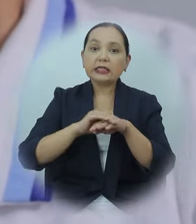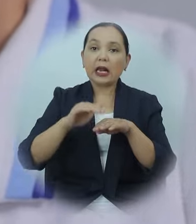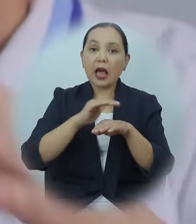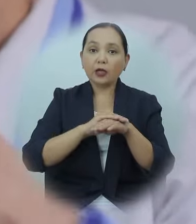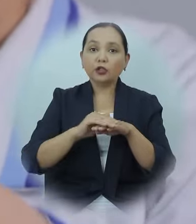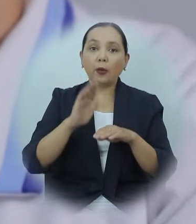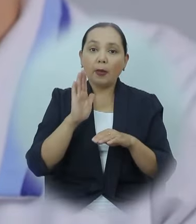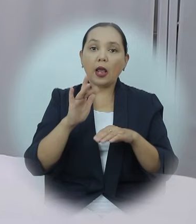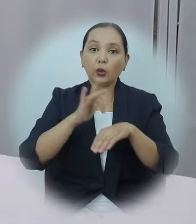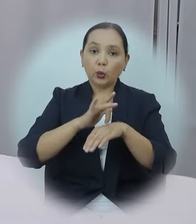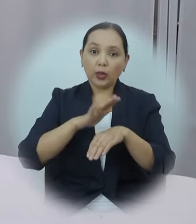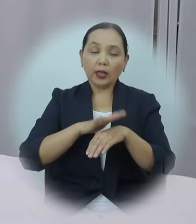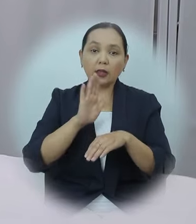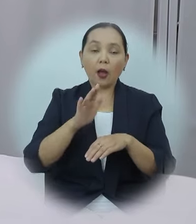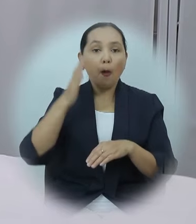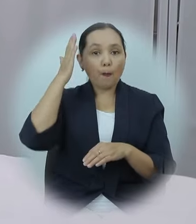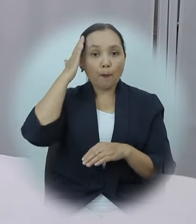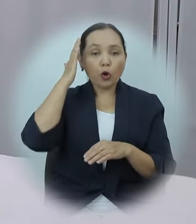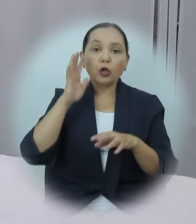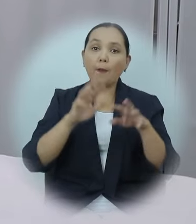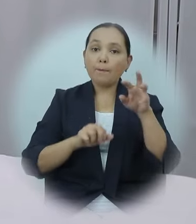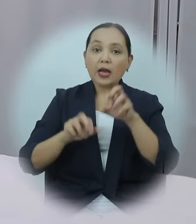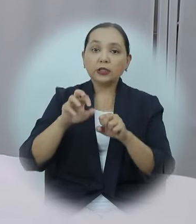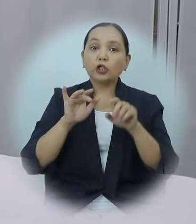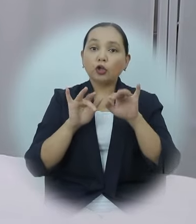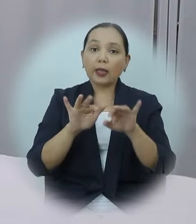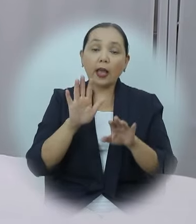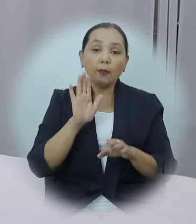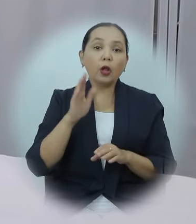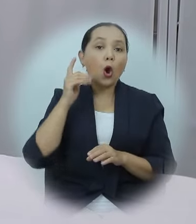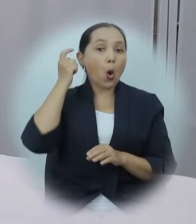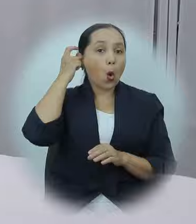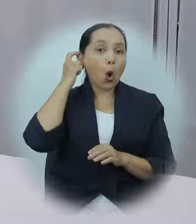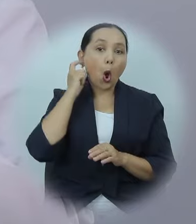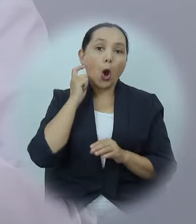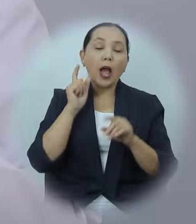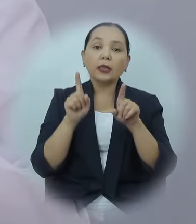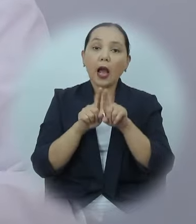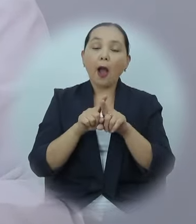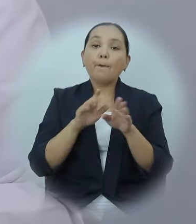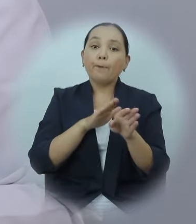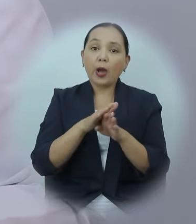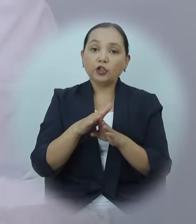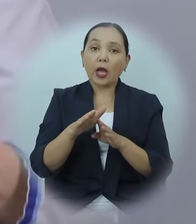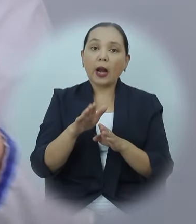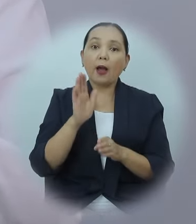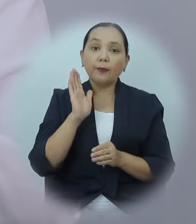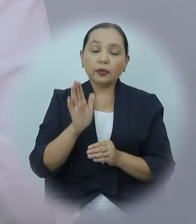bilan tugatamiz. Bosh sohasini massaj qilganimizda quloqlarni ham bajarib